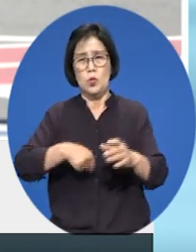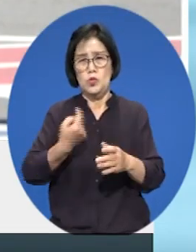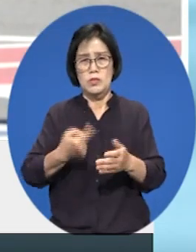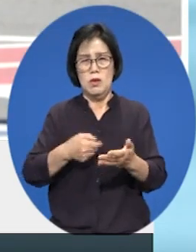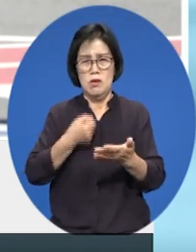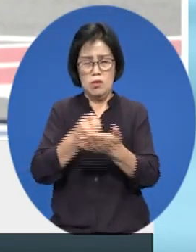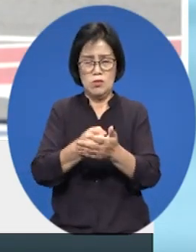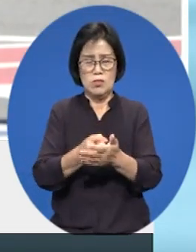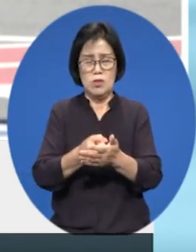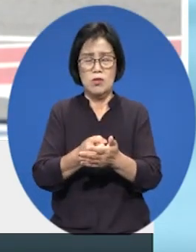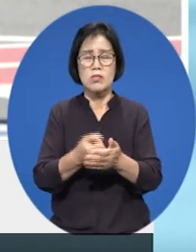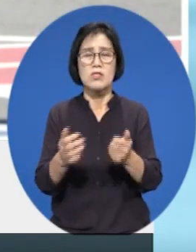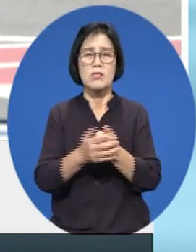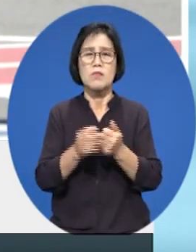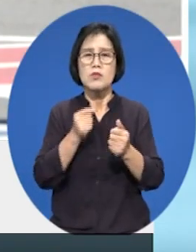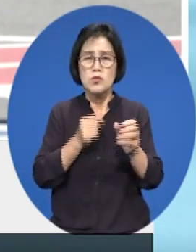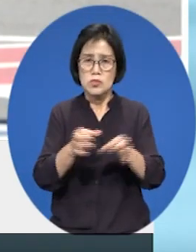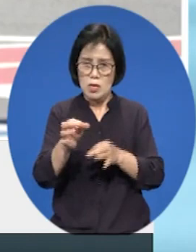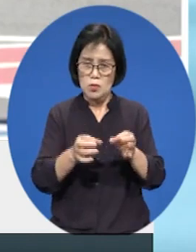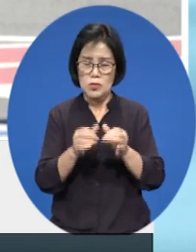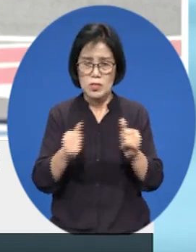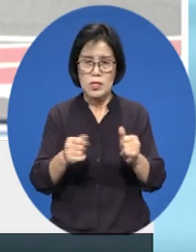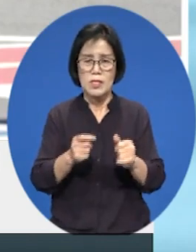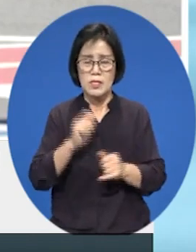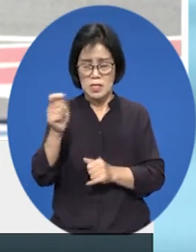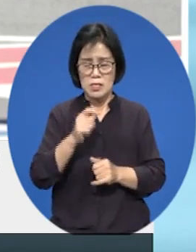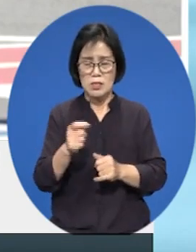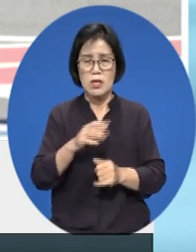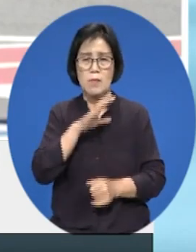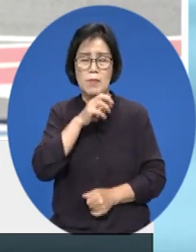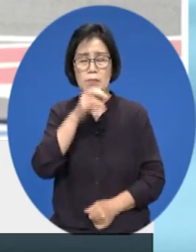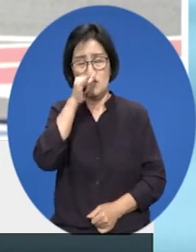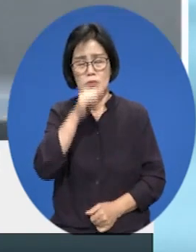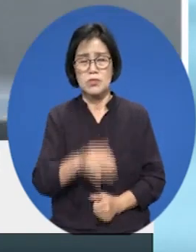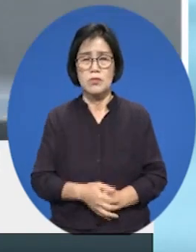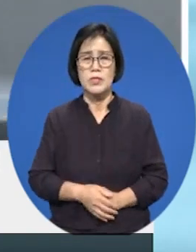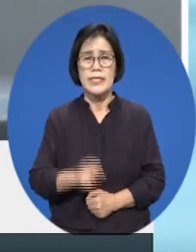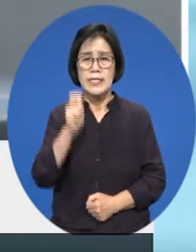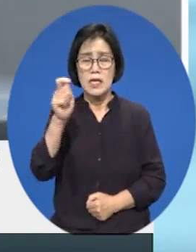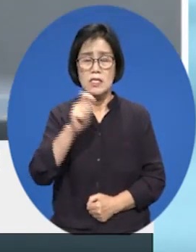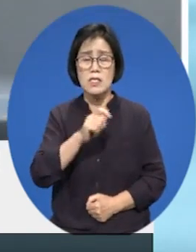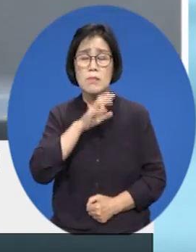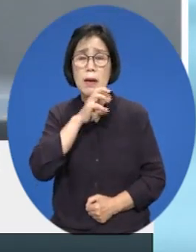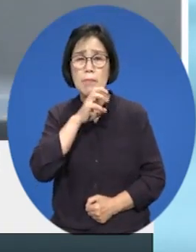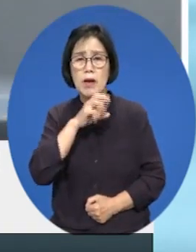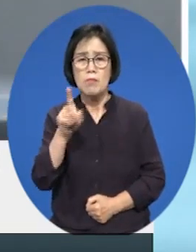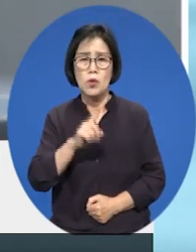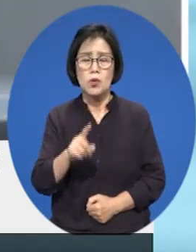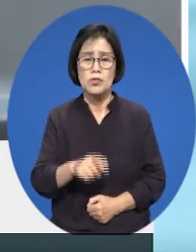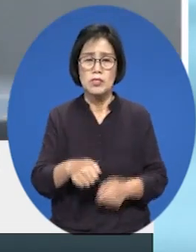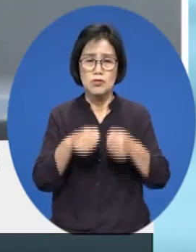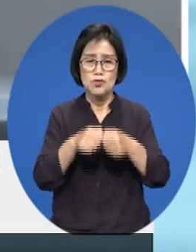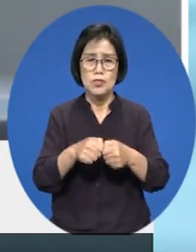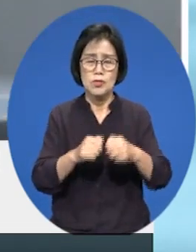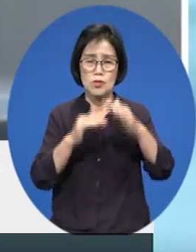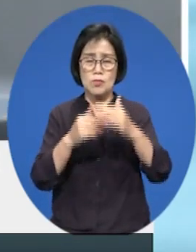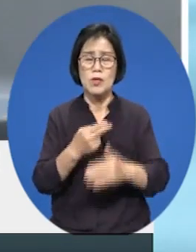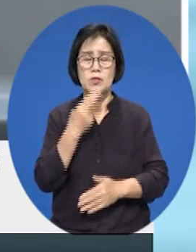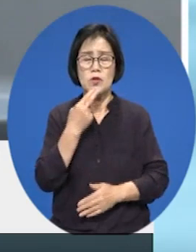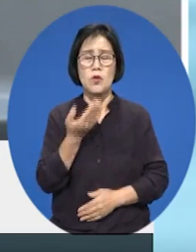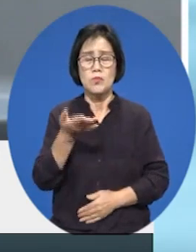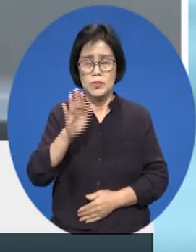이런 어떤 소상공인 업자는 택시 역에서 반발을 하는 거구요 뭐 특히 택시업계 에서만 바른 지금 뭔 제목 구체적으로 얘기를 하지 않겠지만